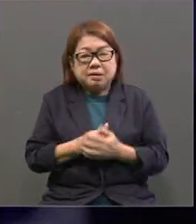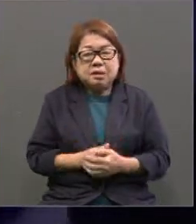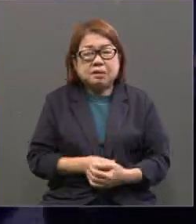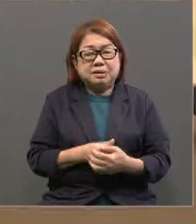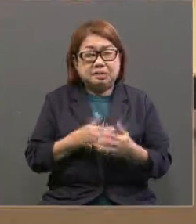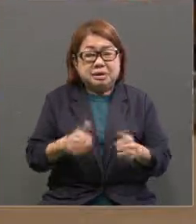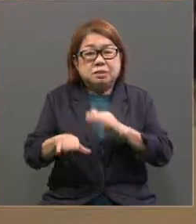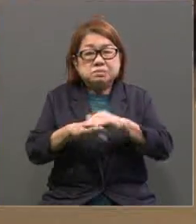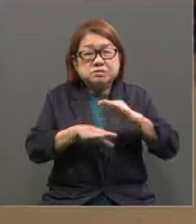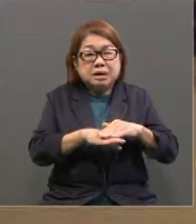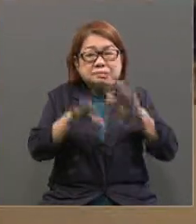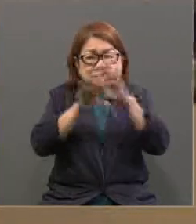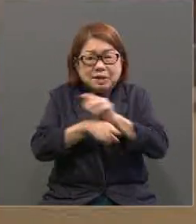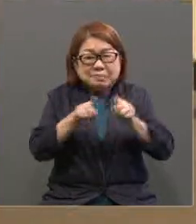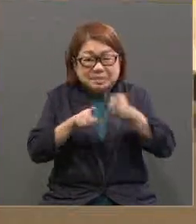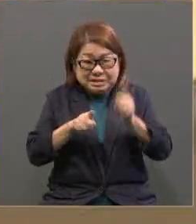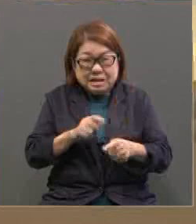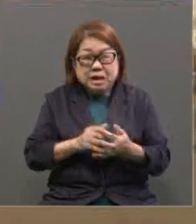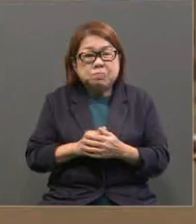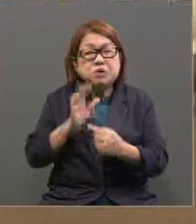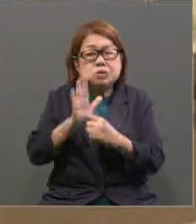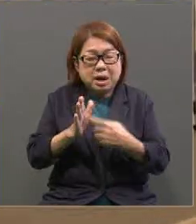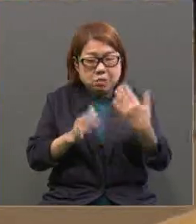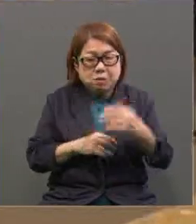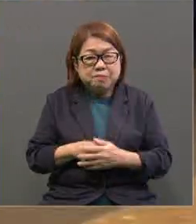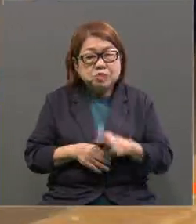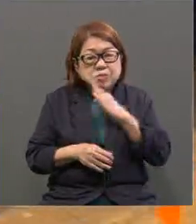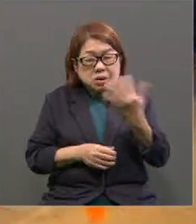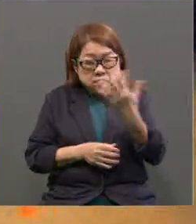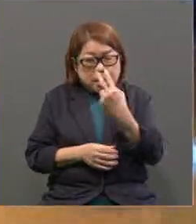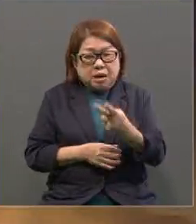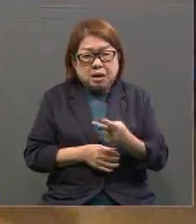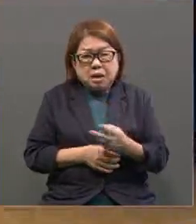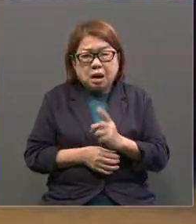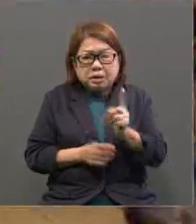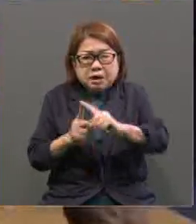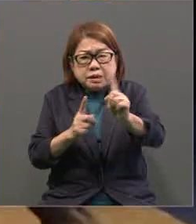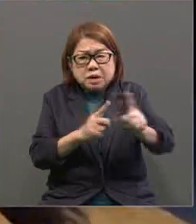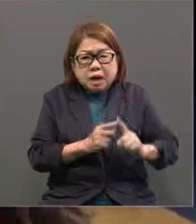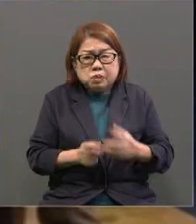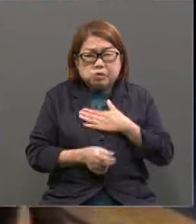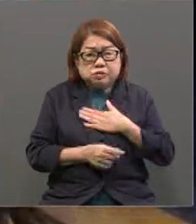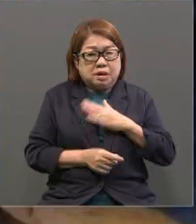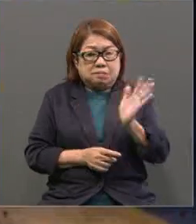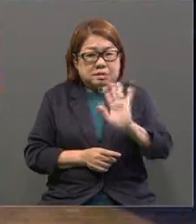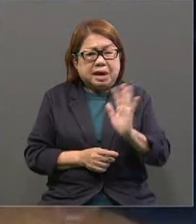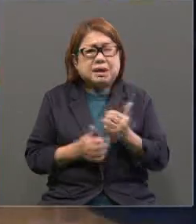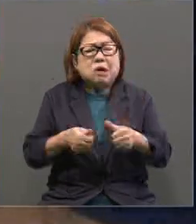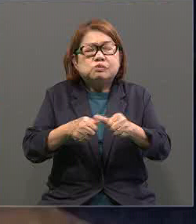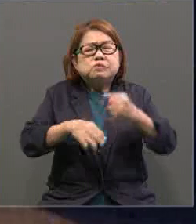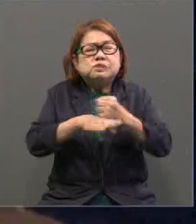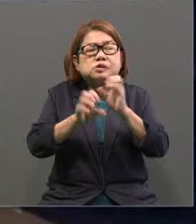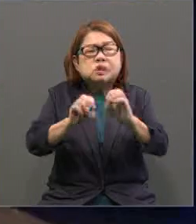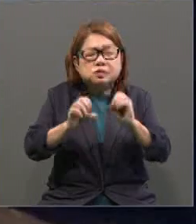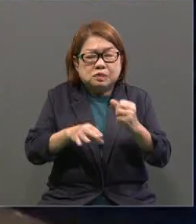คะว่านี่เป็นการจำลองสถานการณ์นะคะเดี๋ยวเผื่อใครเปิดทีวีมาจะตกใจ มีเหตุแบบนี้เกิดขึ้นจริงไม่ใช่นะ อันน ี้ คือการฝึกซ้อม